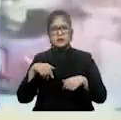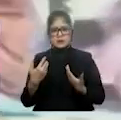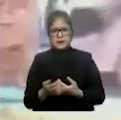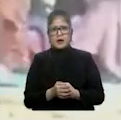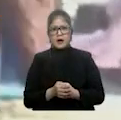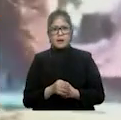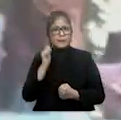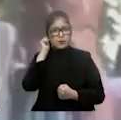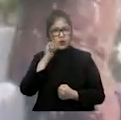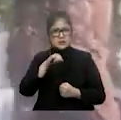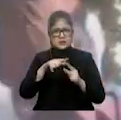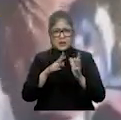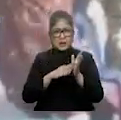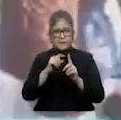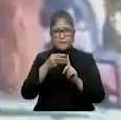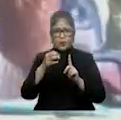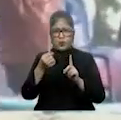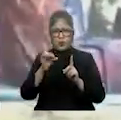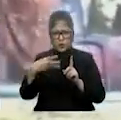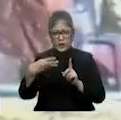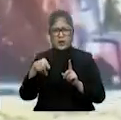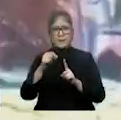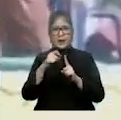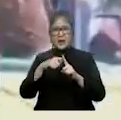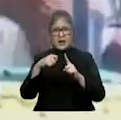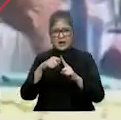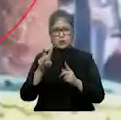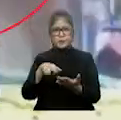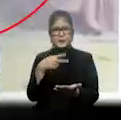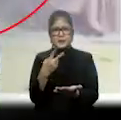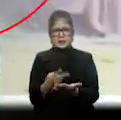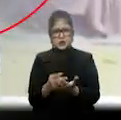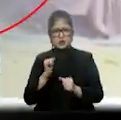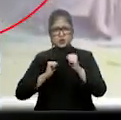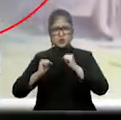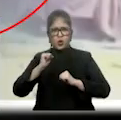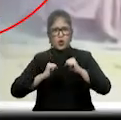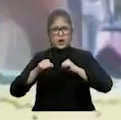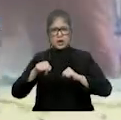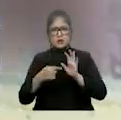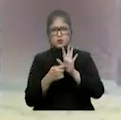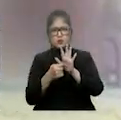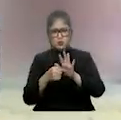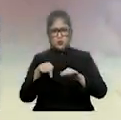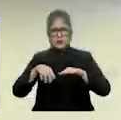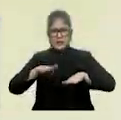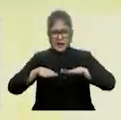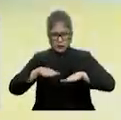Wanita peserta jambore PKK Kota Tanjung Pinang Kepulauan Riau ini tiba-tiba pingsan saat berjoget di atas panggung